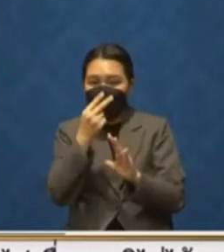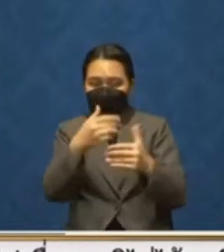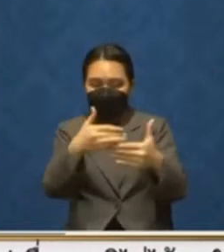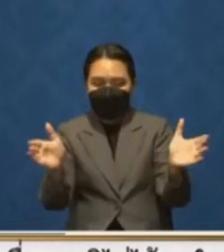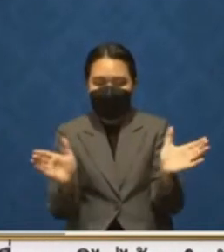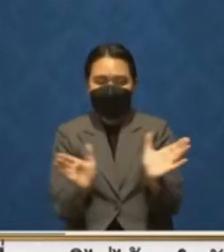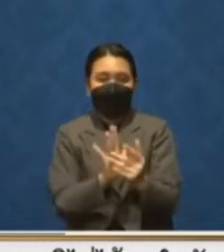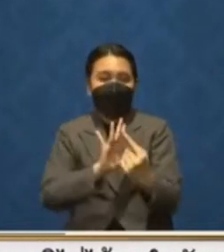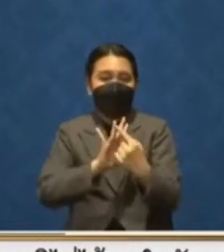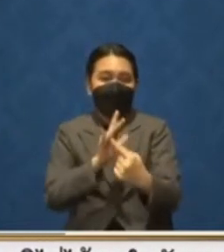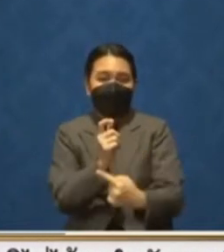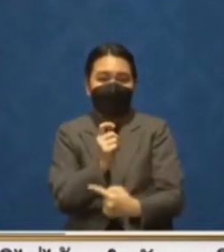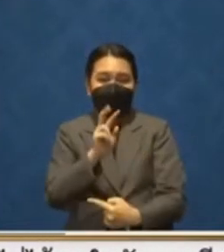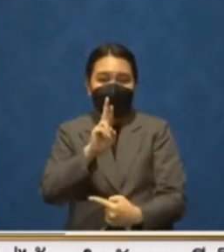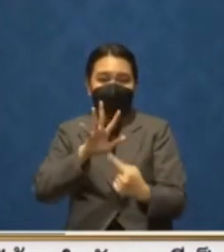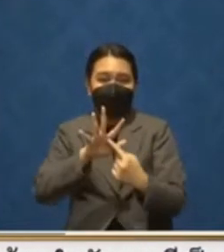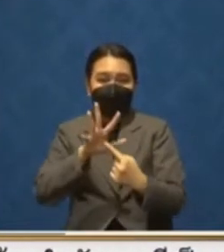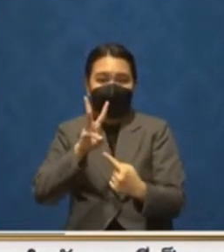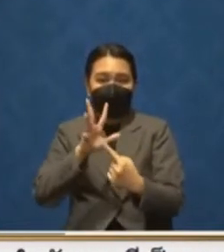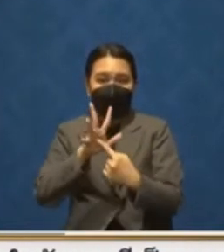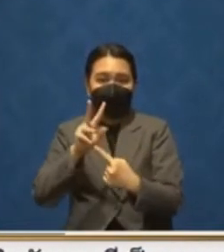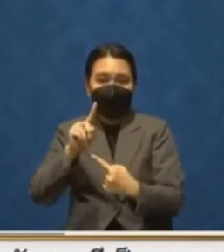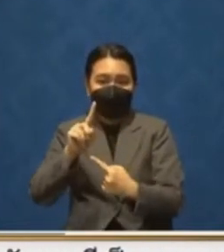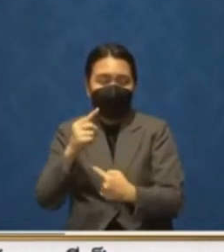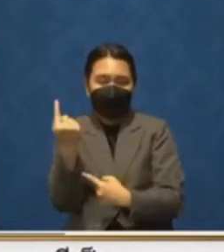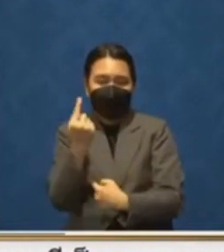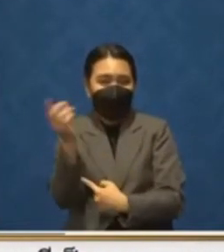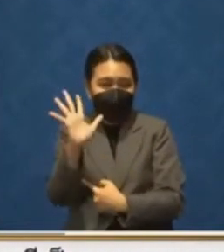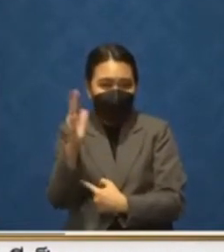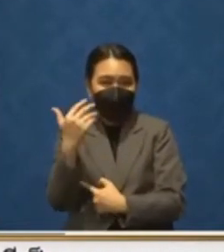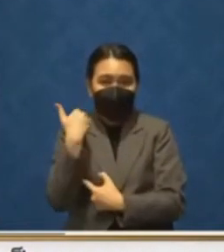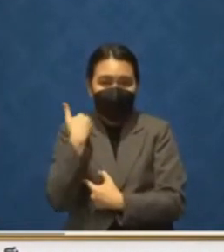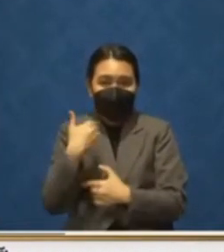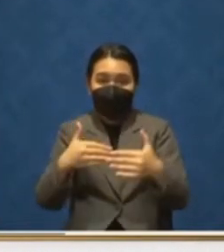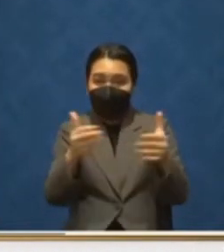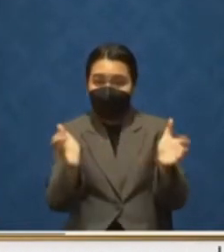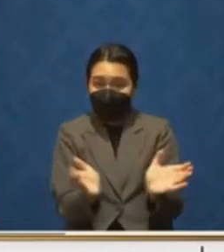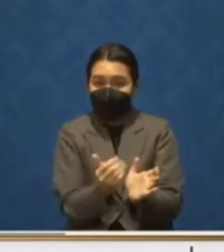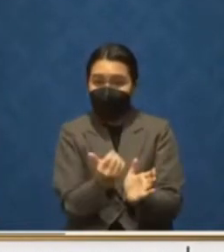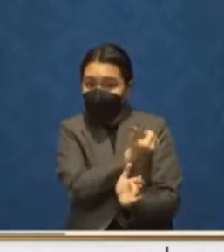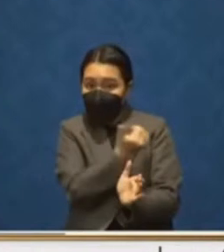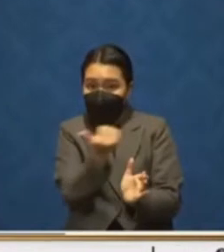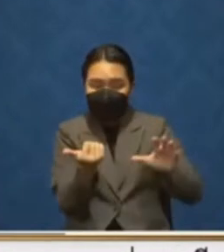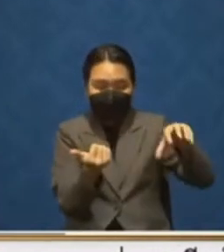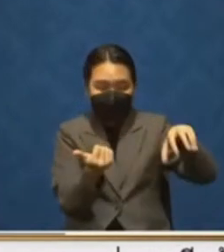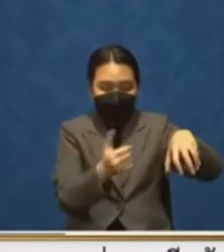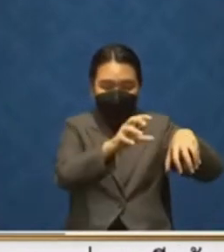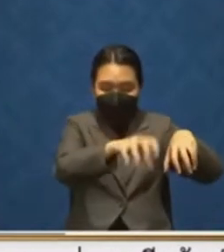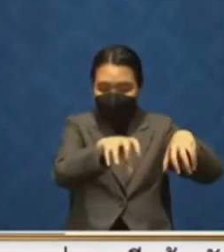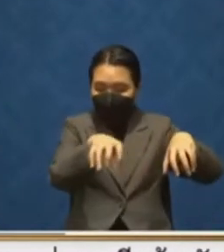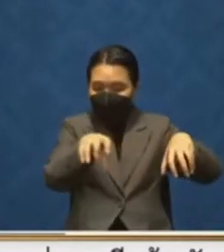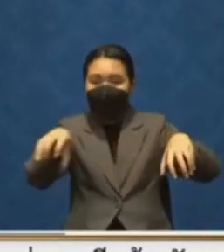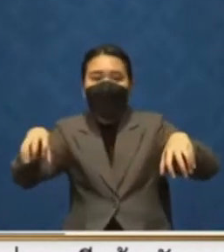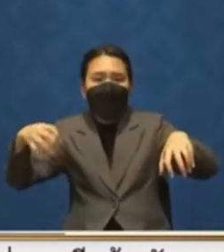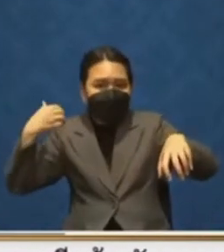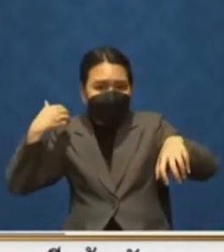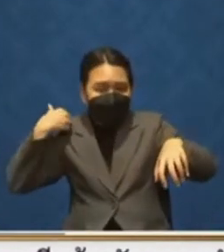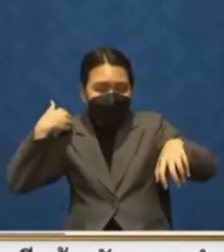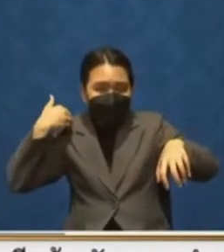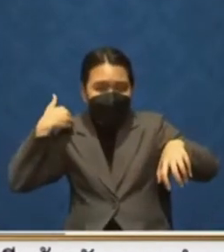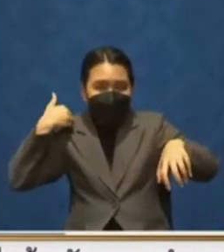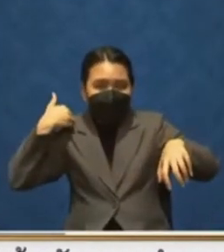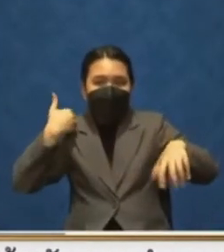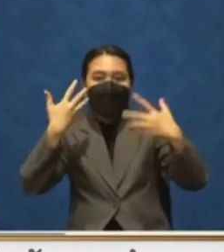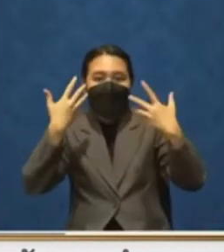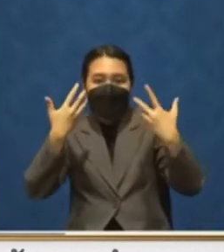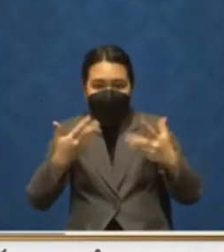เรามีการเพิ่มของบงกชมีเพิ่มของหลุมอื่นมาทดแทนจะขาดก็เพียงไม่มากแล้วก็